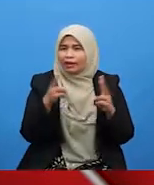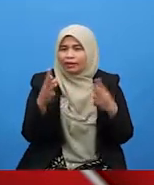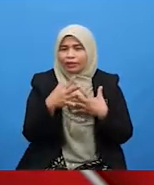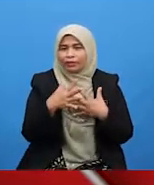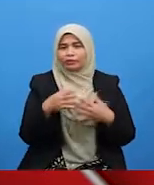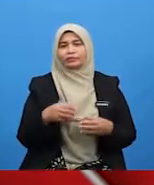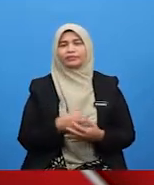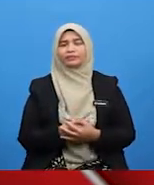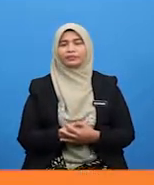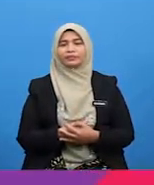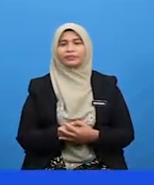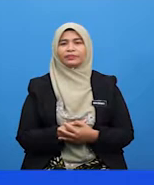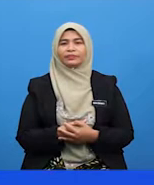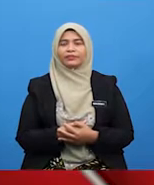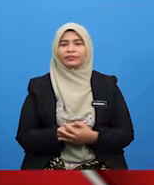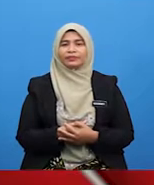Menakutkan ya murid-murid?